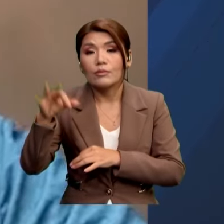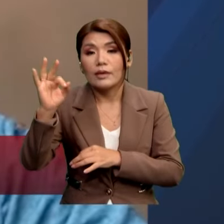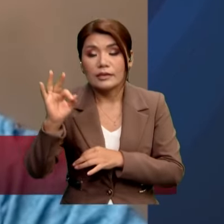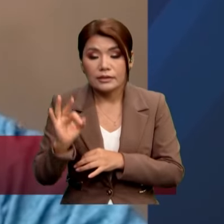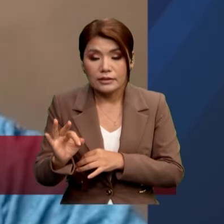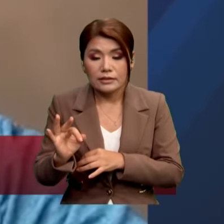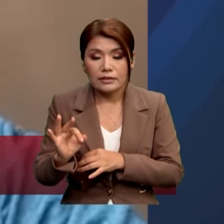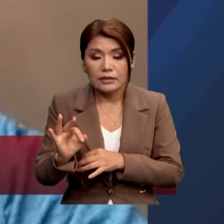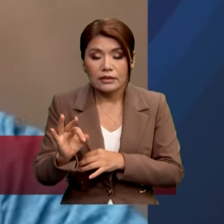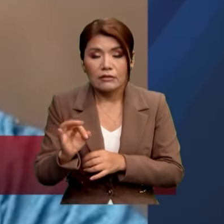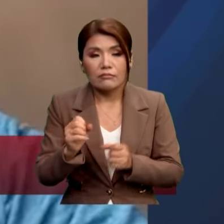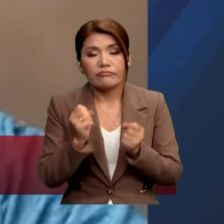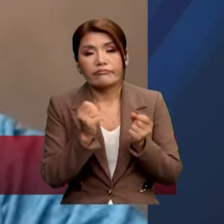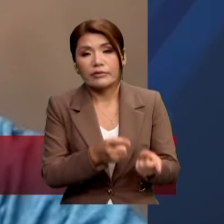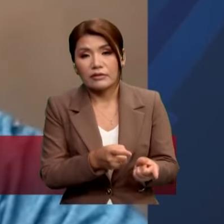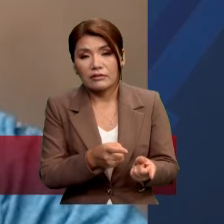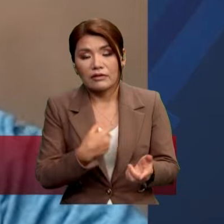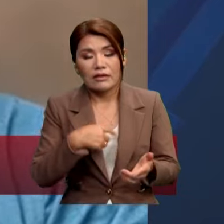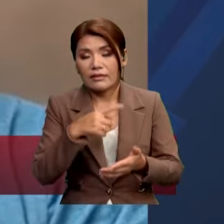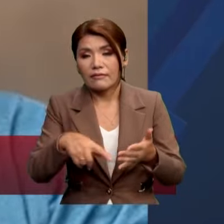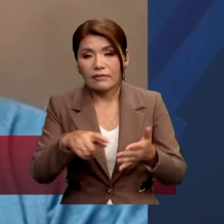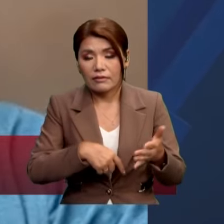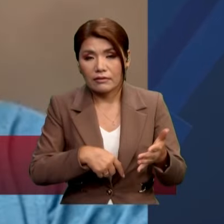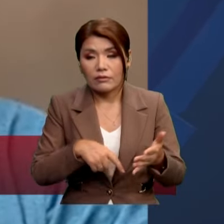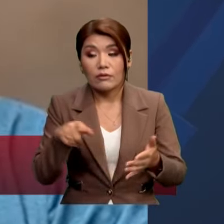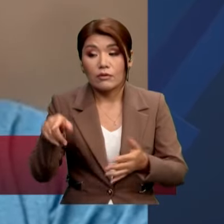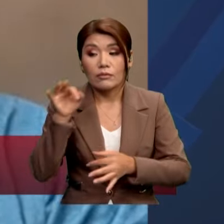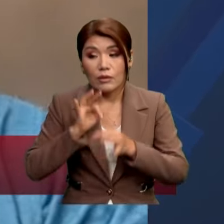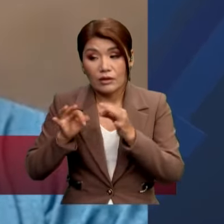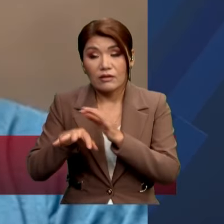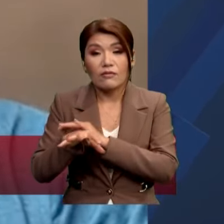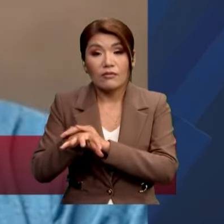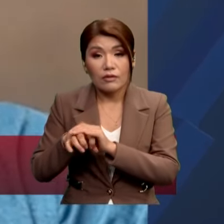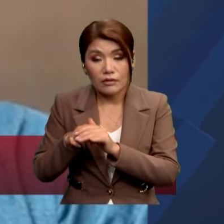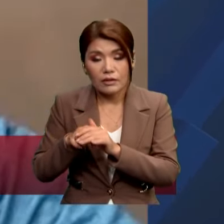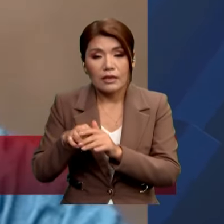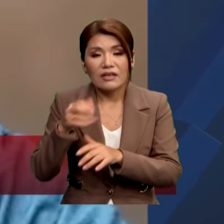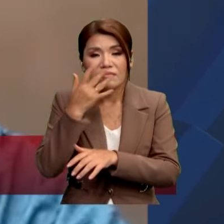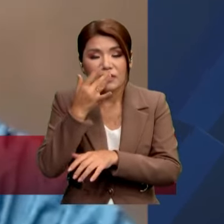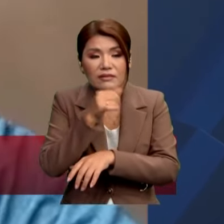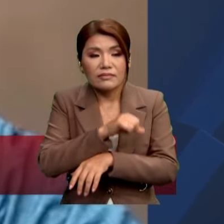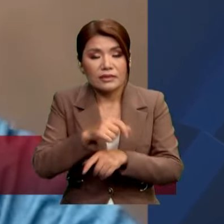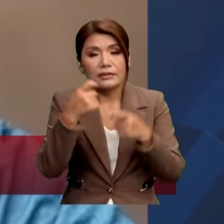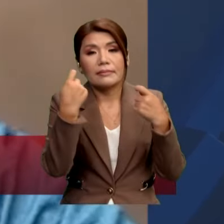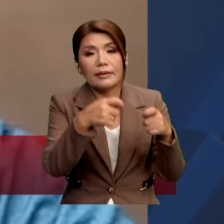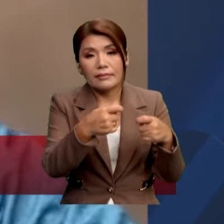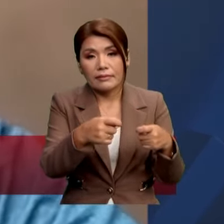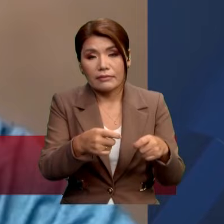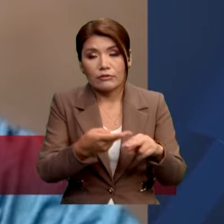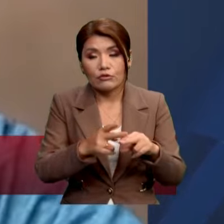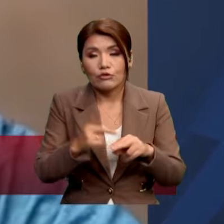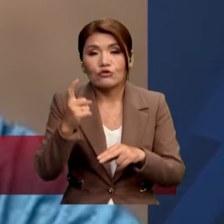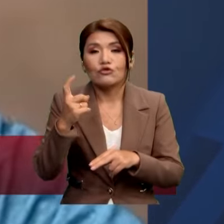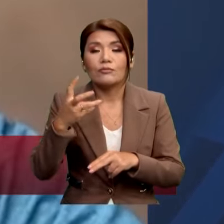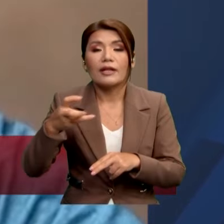мысалға мусорға тастап отыр. Мен оған сенбеймін. Ол дәрілер ұрланып, шетелге сатылып жатыр. Оның үлесі 100